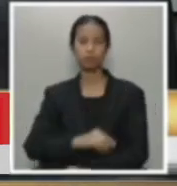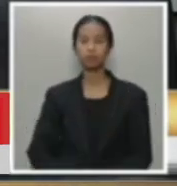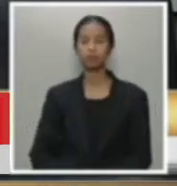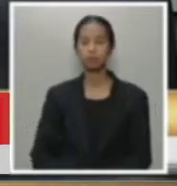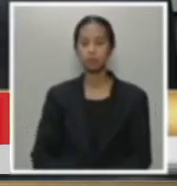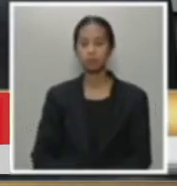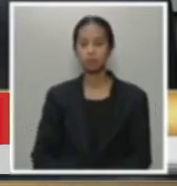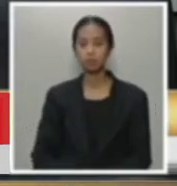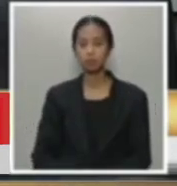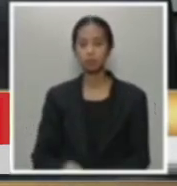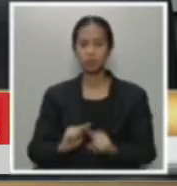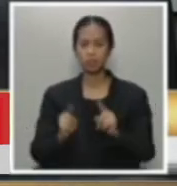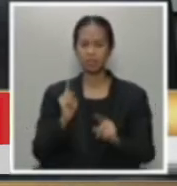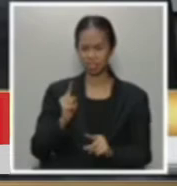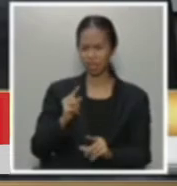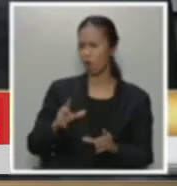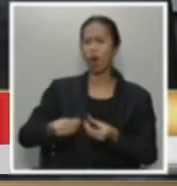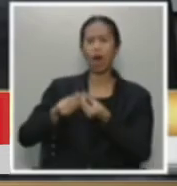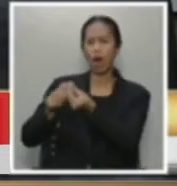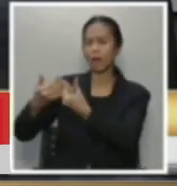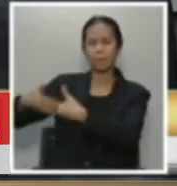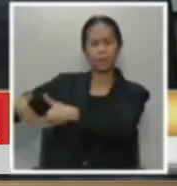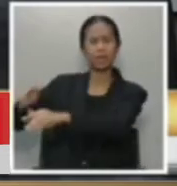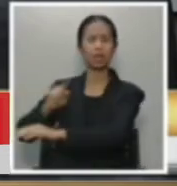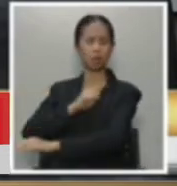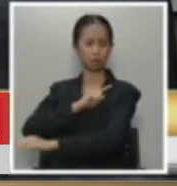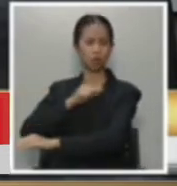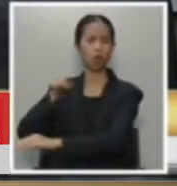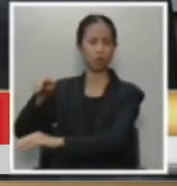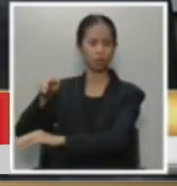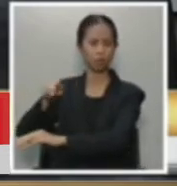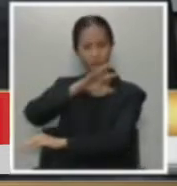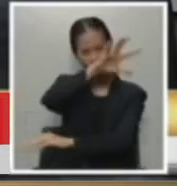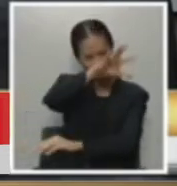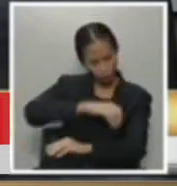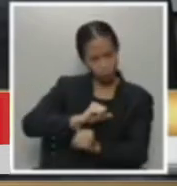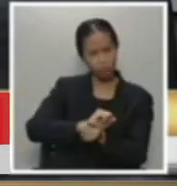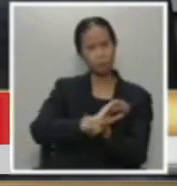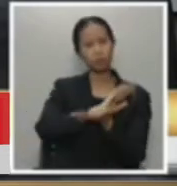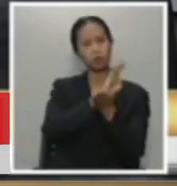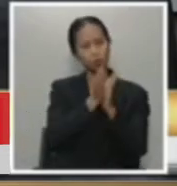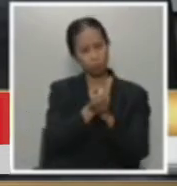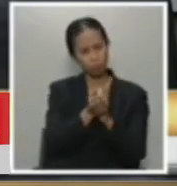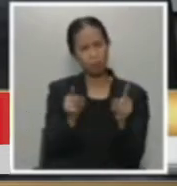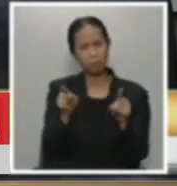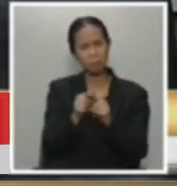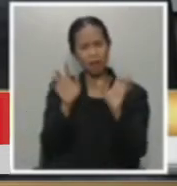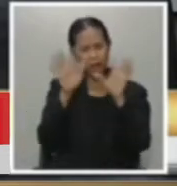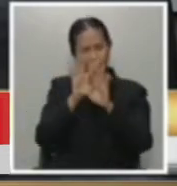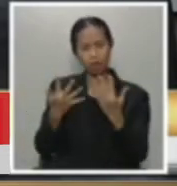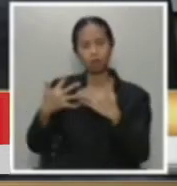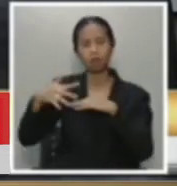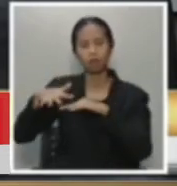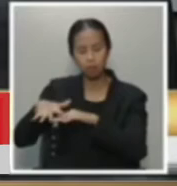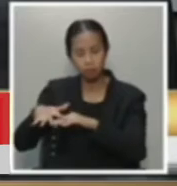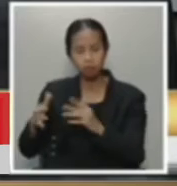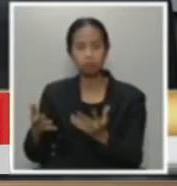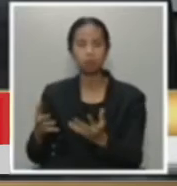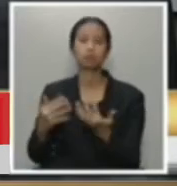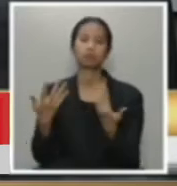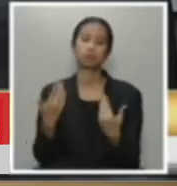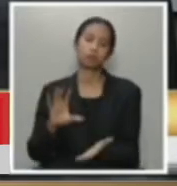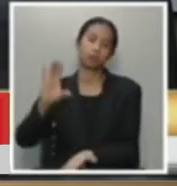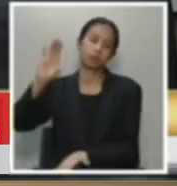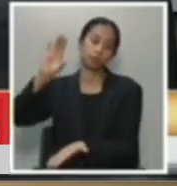จริงๆแล้วก็ให้เขาไปแต่ต้นก็สิ้นเรื่องพอเอามาเข้าปฏิรูปมันก็เหมือนบูรณาการทุกกลุ่มทีนี้ยอดเงินที่ใ